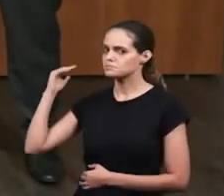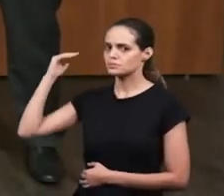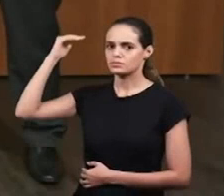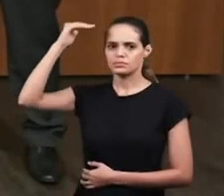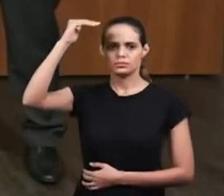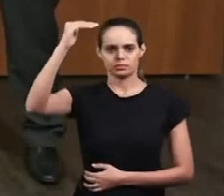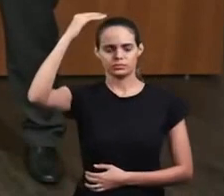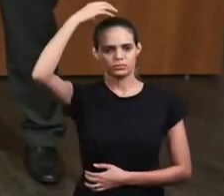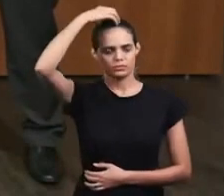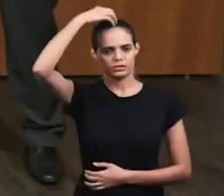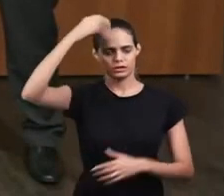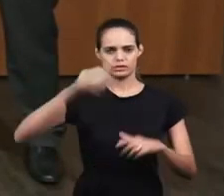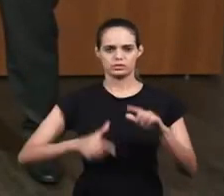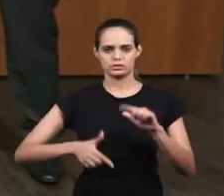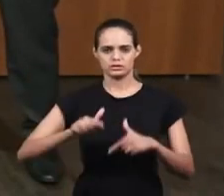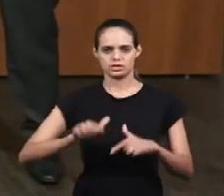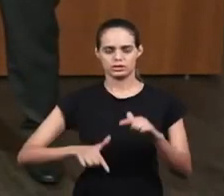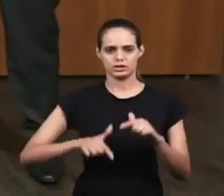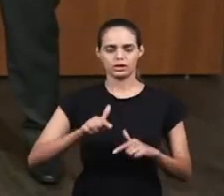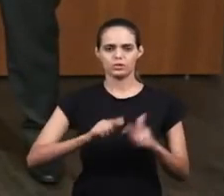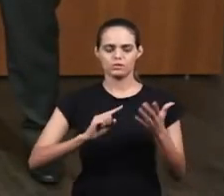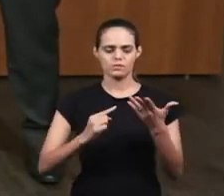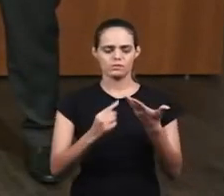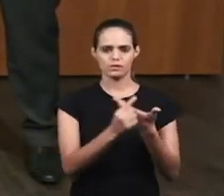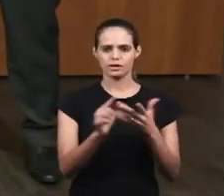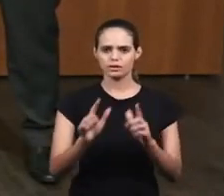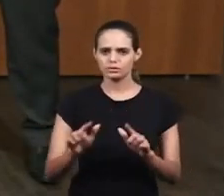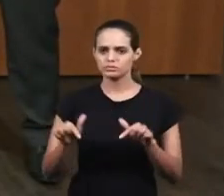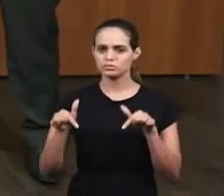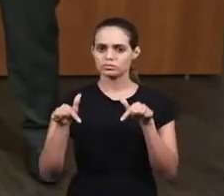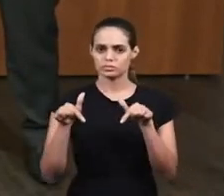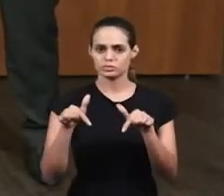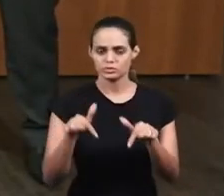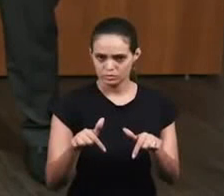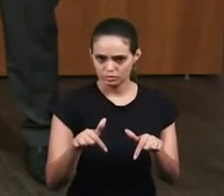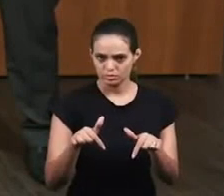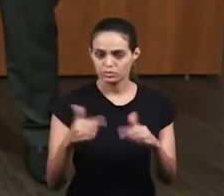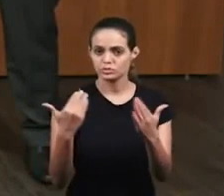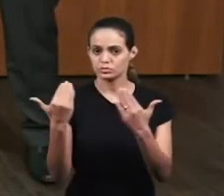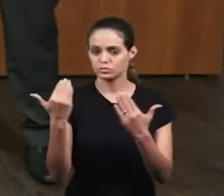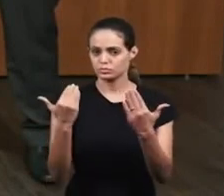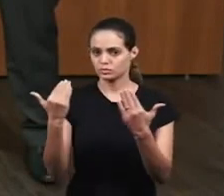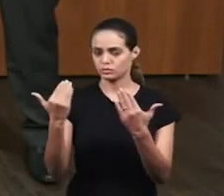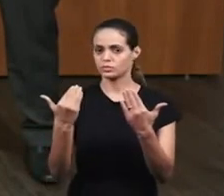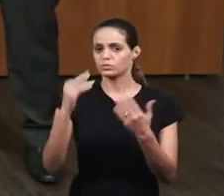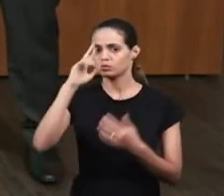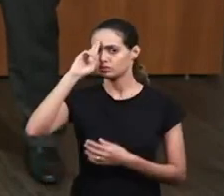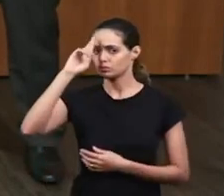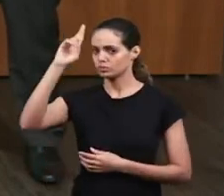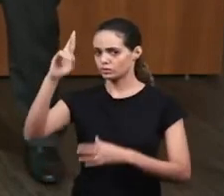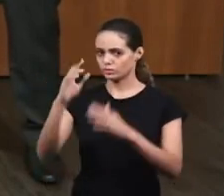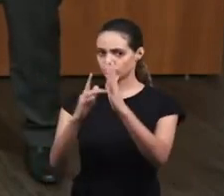König Israels war und der in etlichen Akten die Figur des Herrn